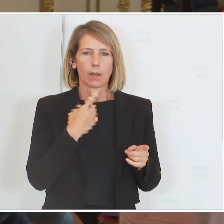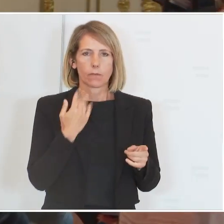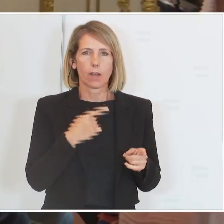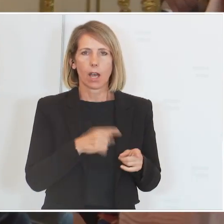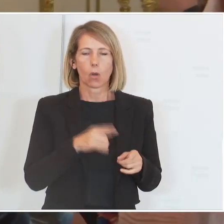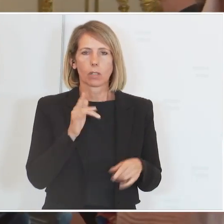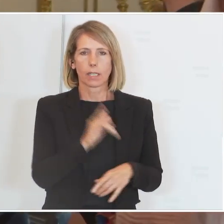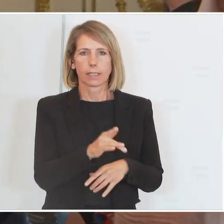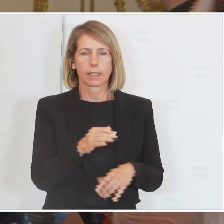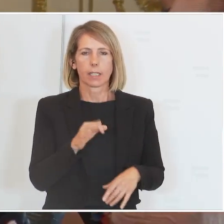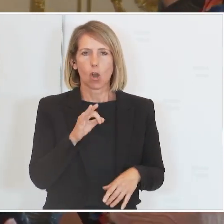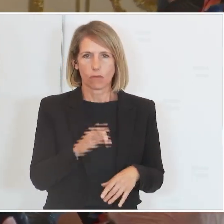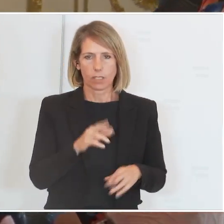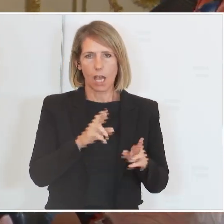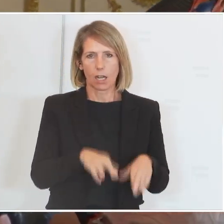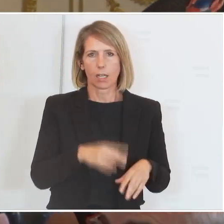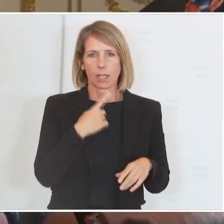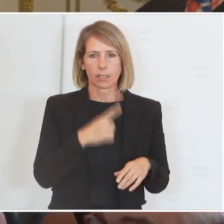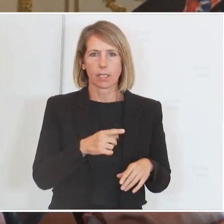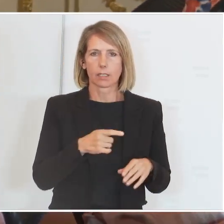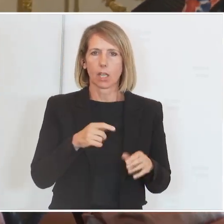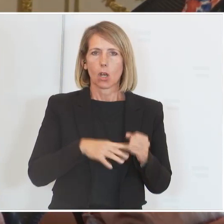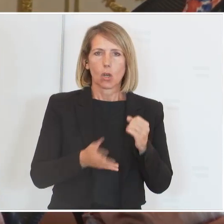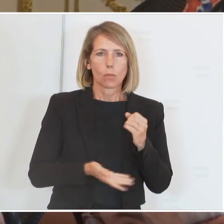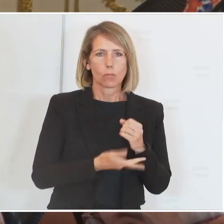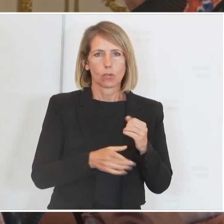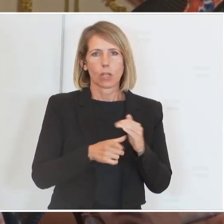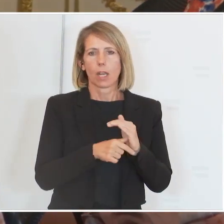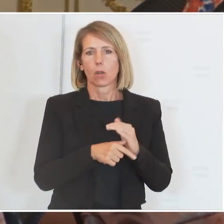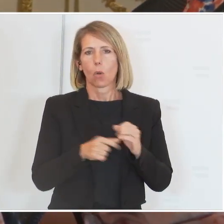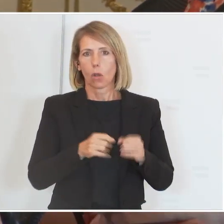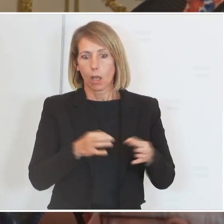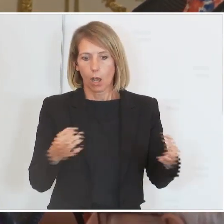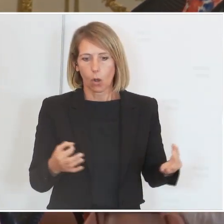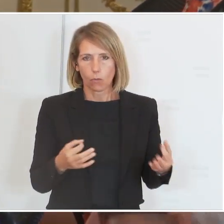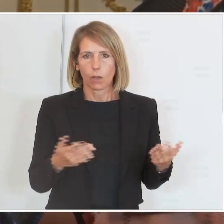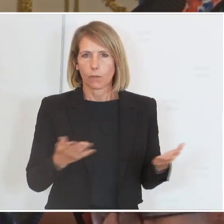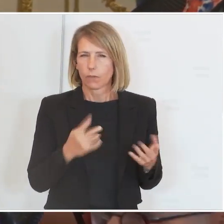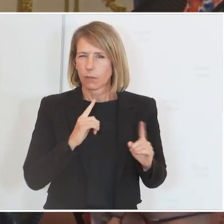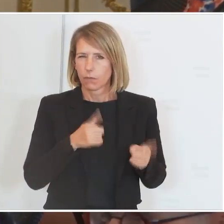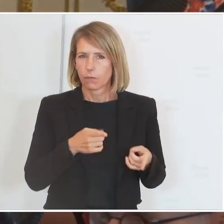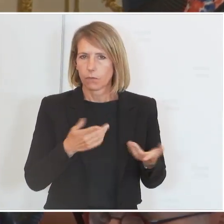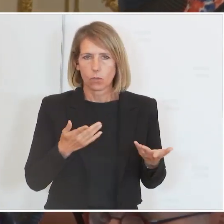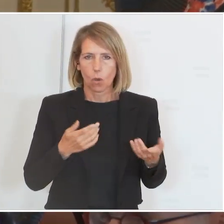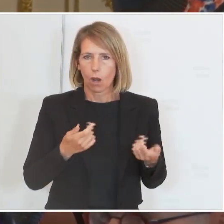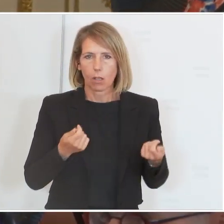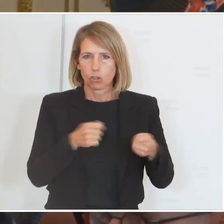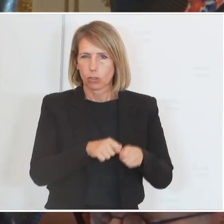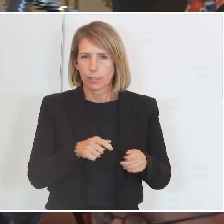jetzt eine große Budgetlücke aufreißt. Daher die Frage, wie wollen Sie diese Lücke schließen? Wer soll das dann im Endeffekt wirklich bezahlen?